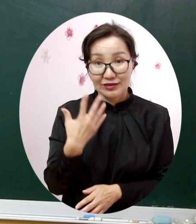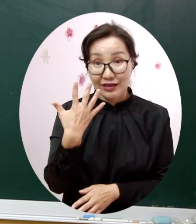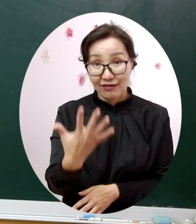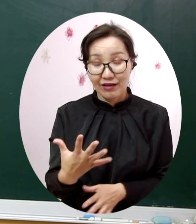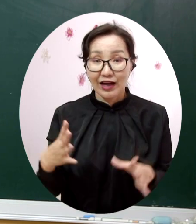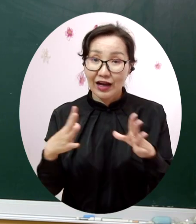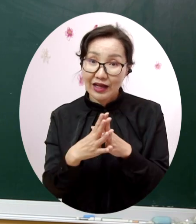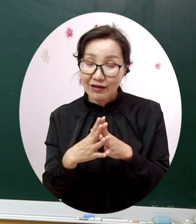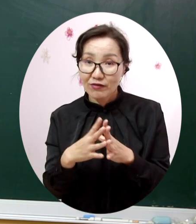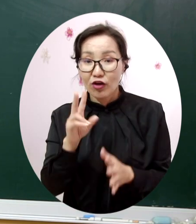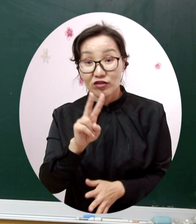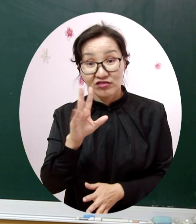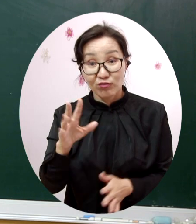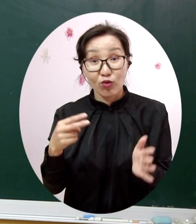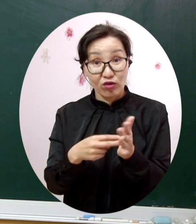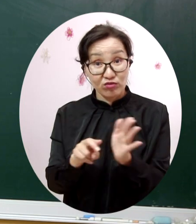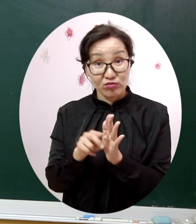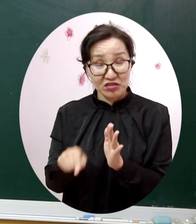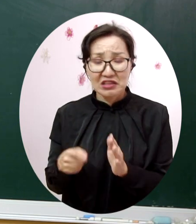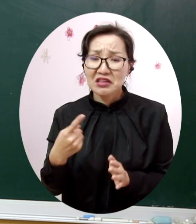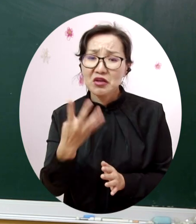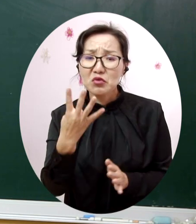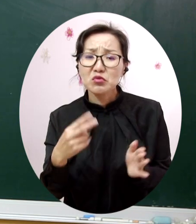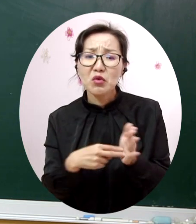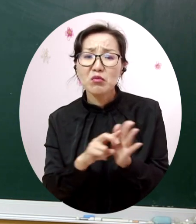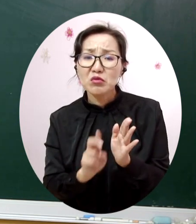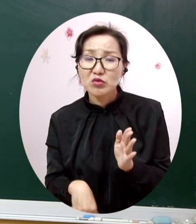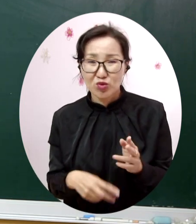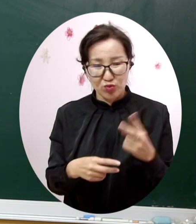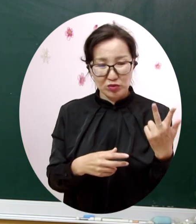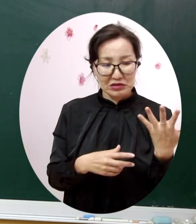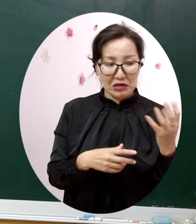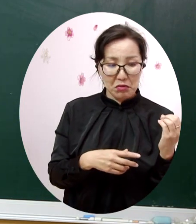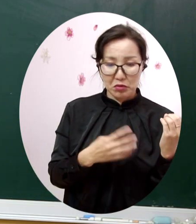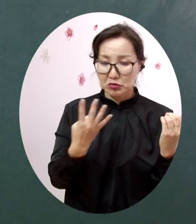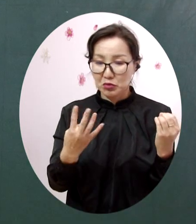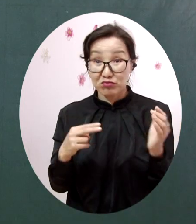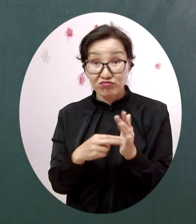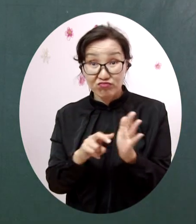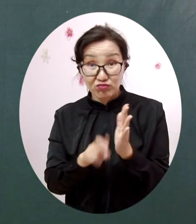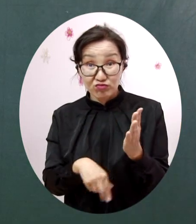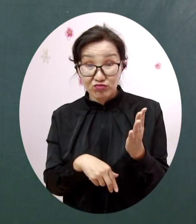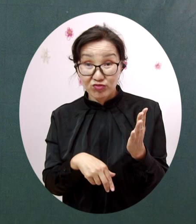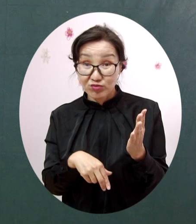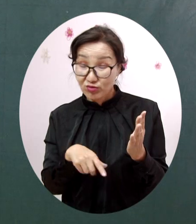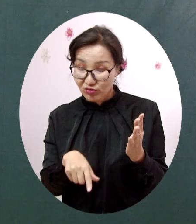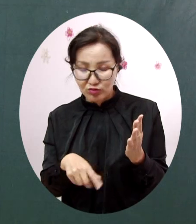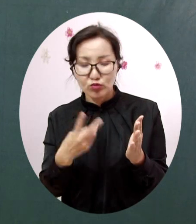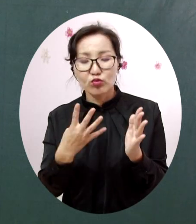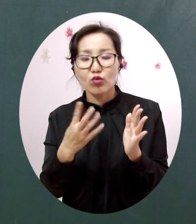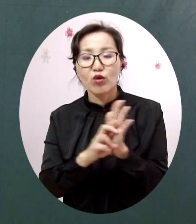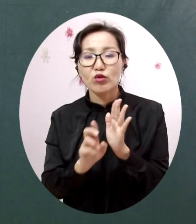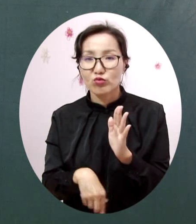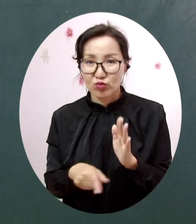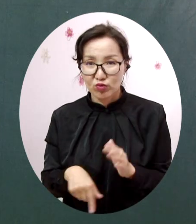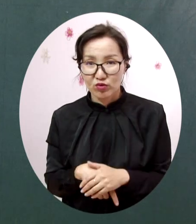5, 10, 25 хуваагдана. Яагаад 4 хуваагдахгүй байгаа вэ? Сүүлийн 2 орн нь 4 хуваагдахгүй байгаа учраас 4